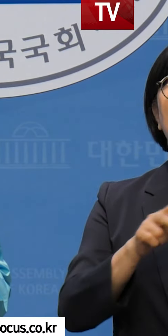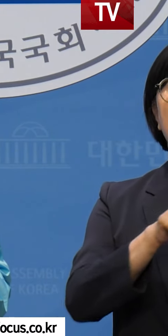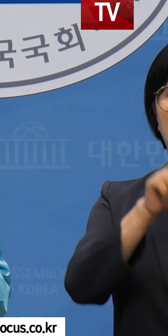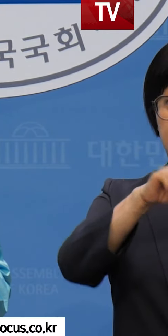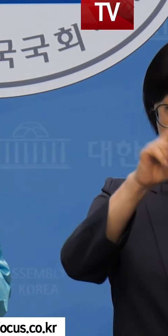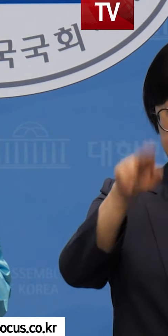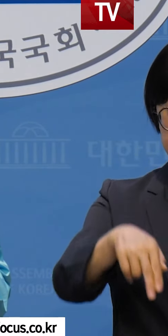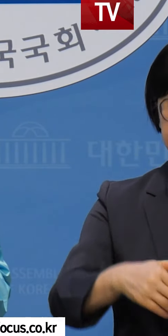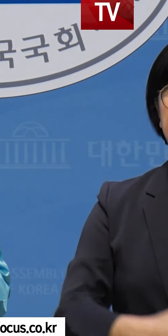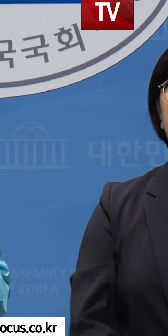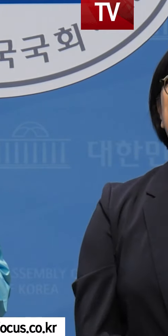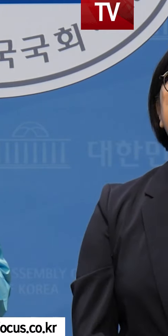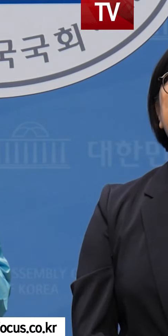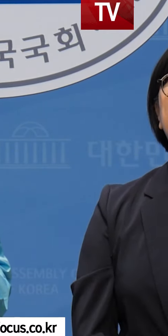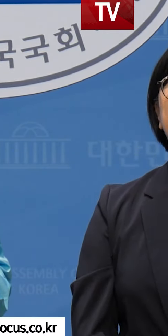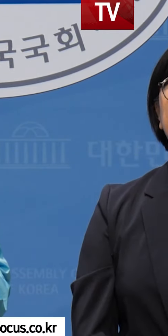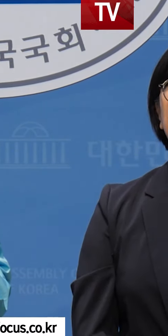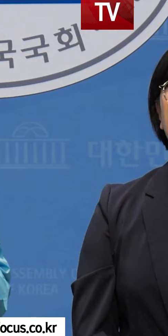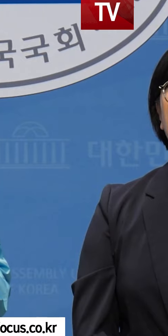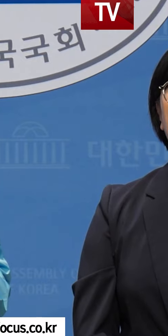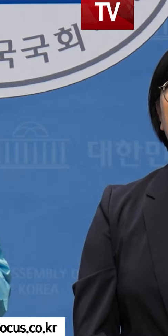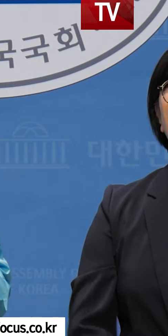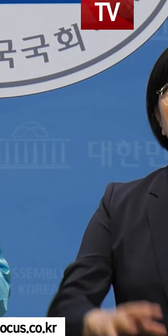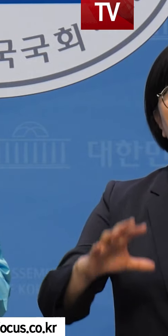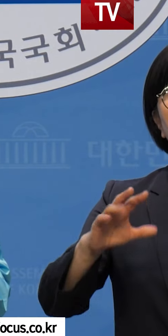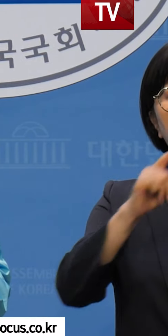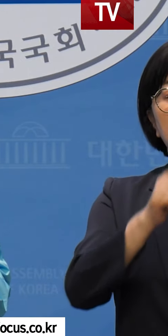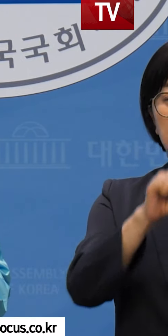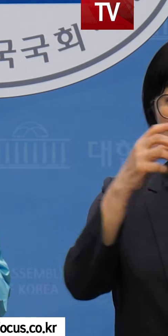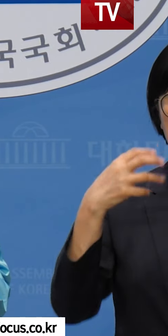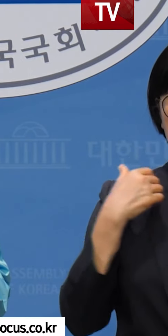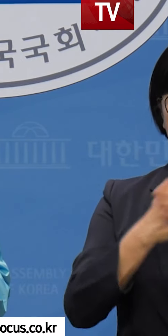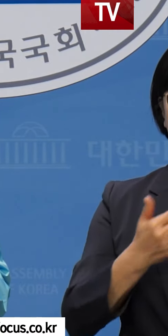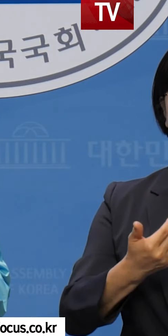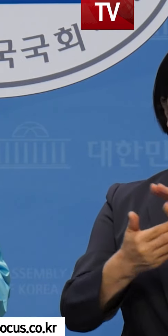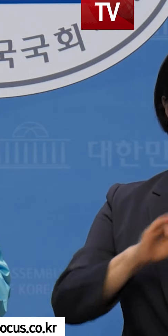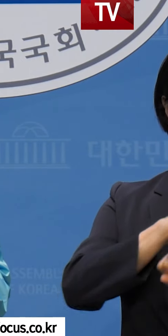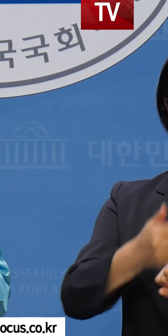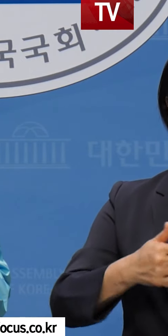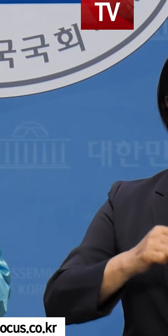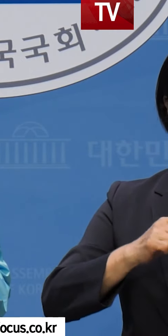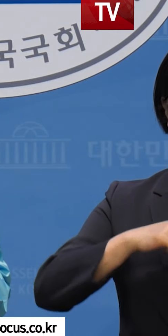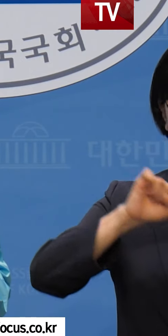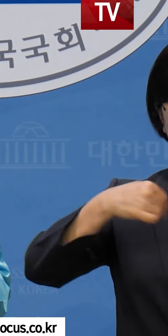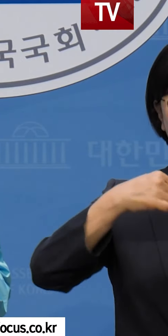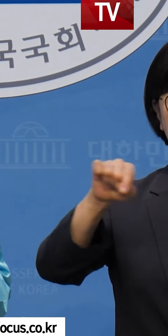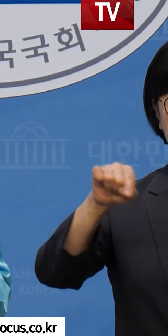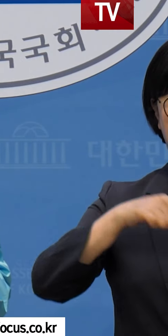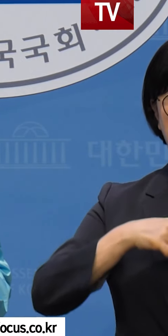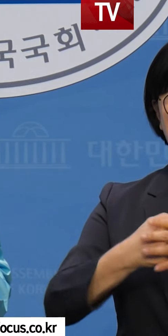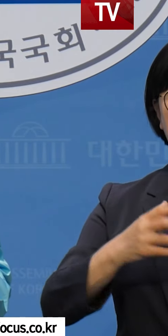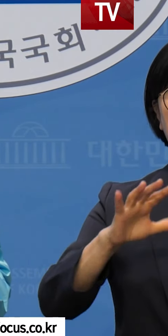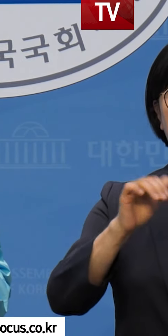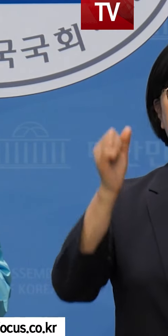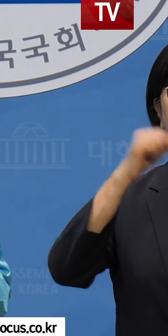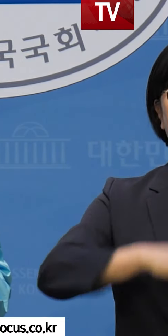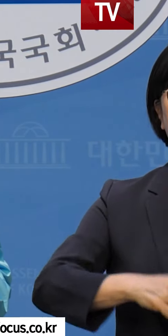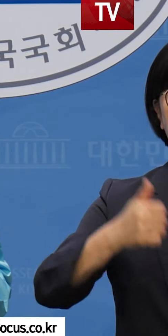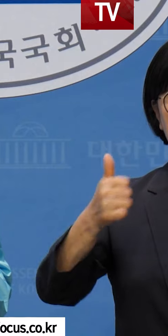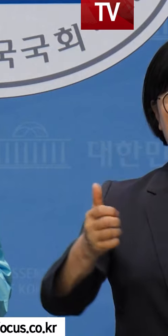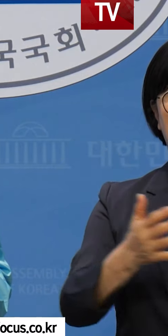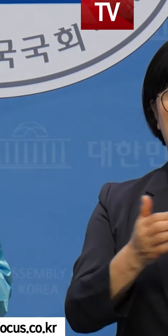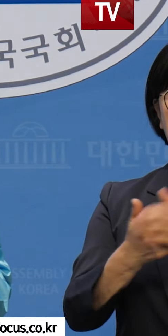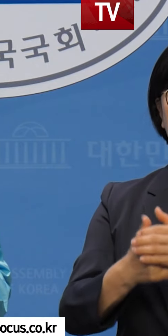후보를 사퇴합니다. 윤석열 정권의 거부권 독재, 민생 파탄 정치를 심판하는 국민